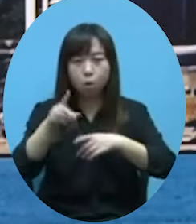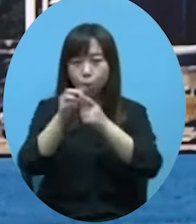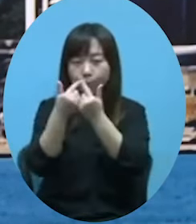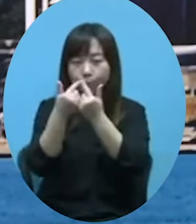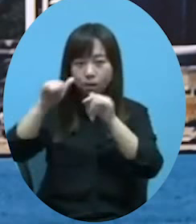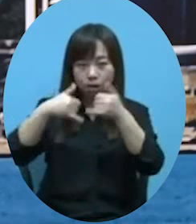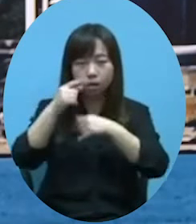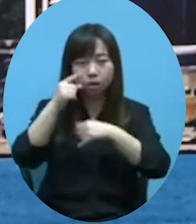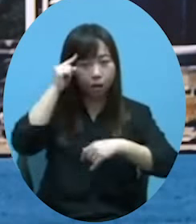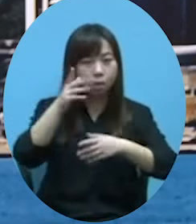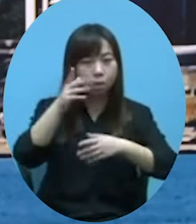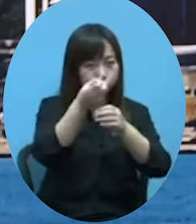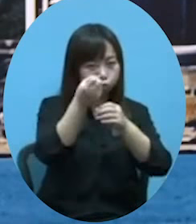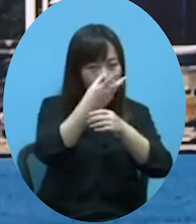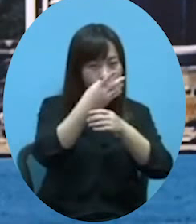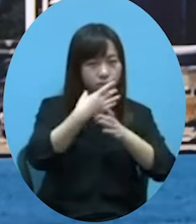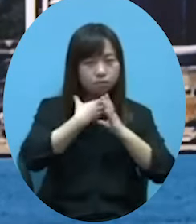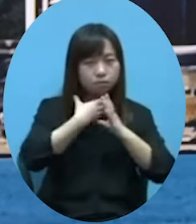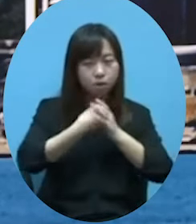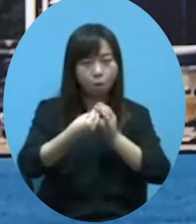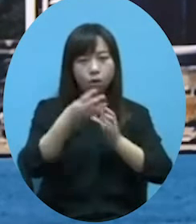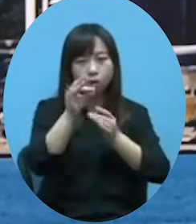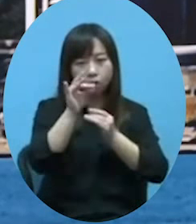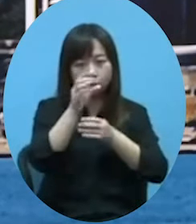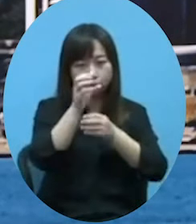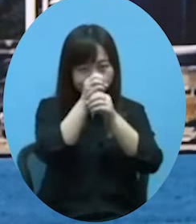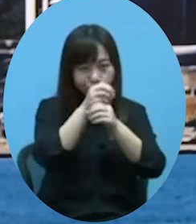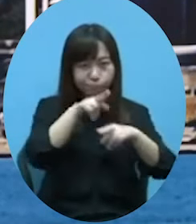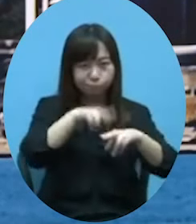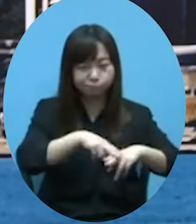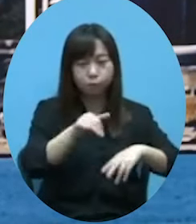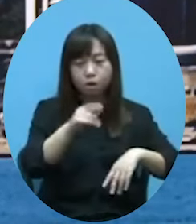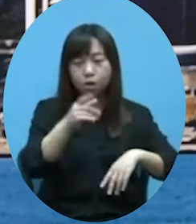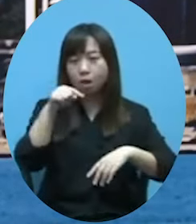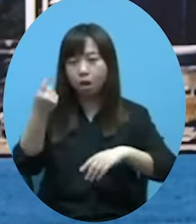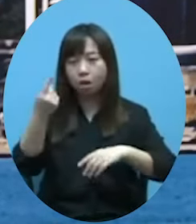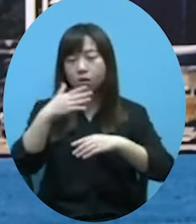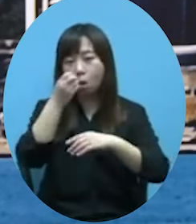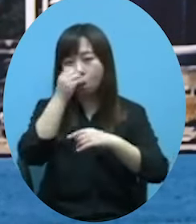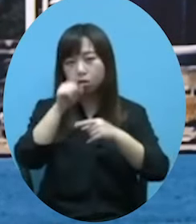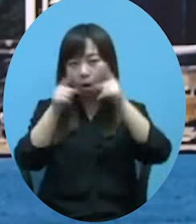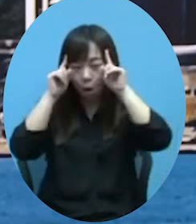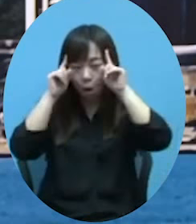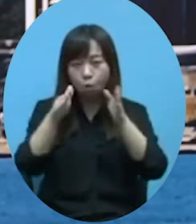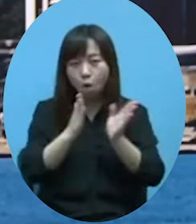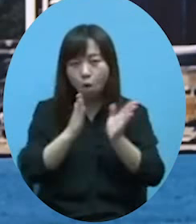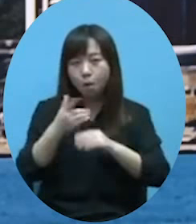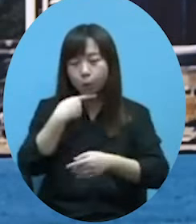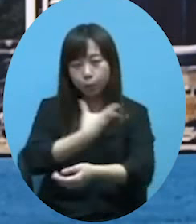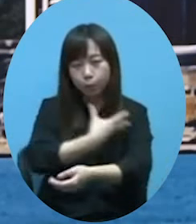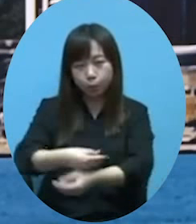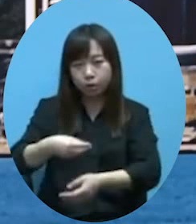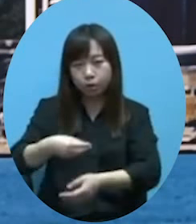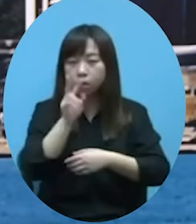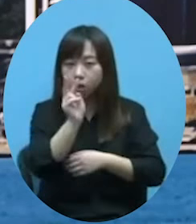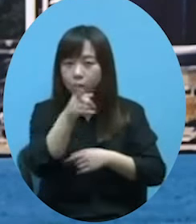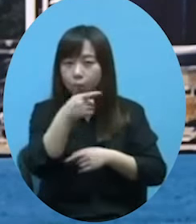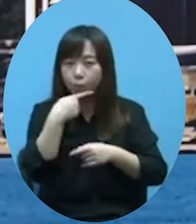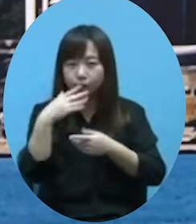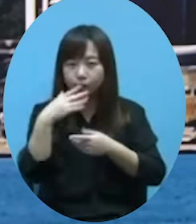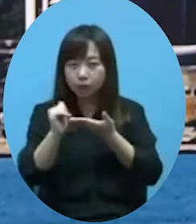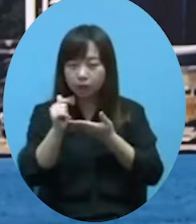剛剛的第一天都會幫他留一個那中間呢香港大學呢就會安排一些抽血的就可能看一下他的血